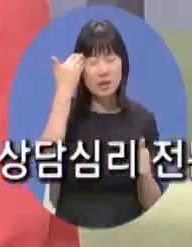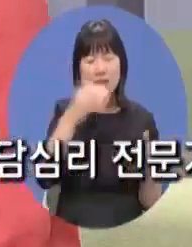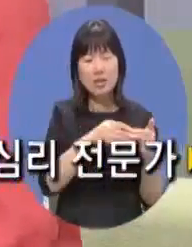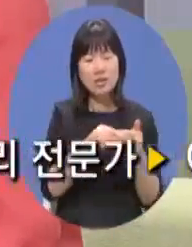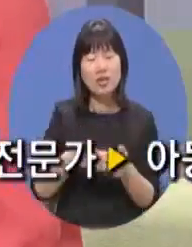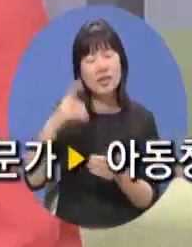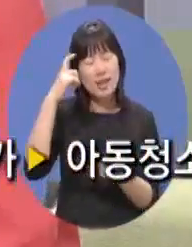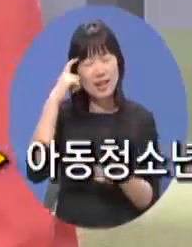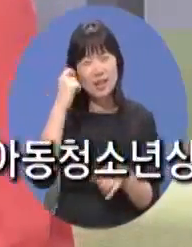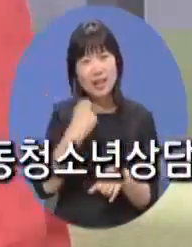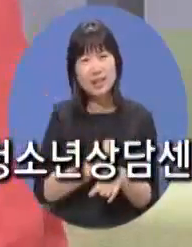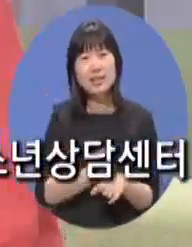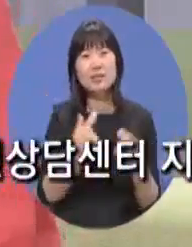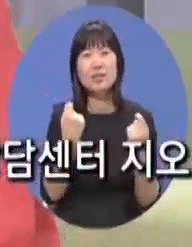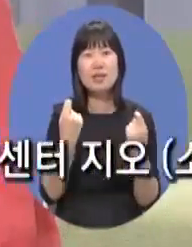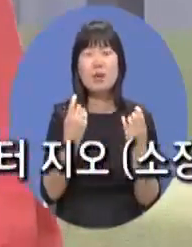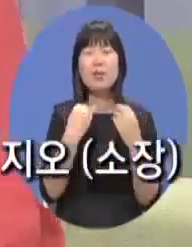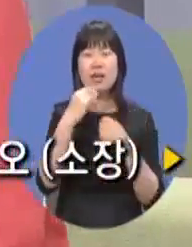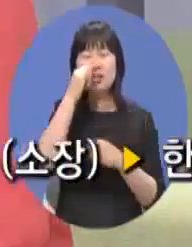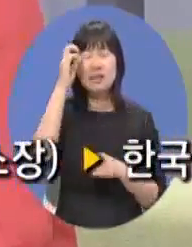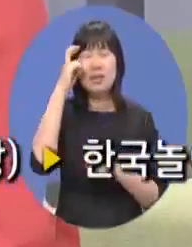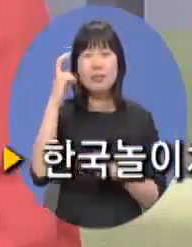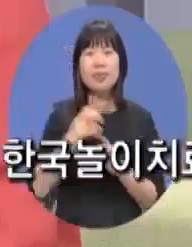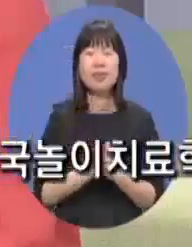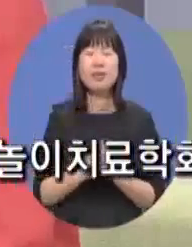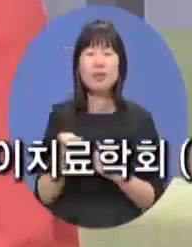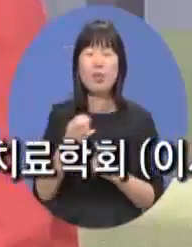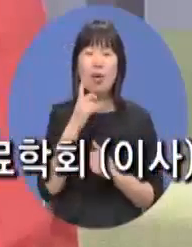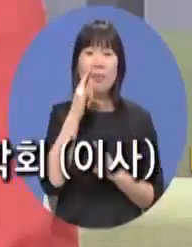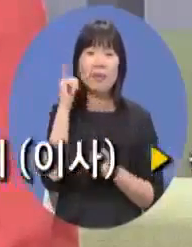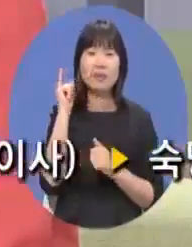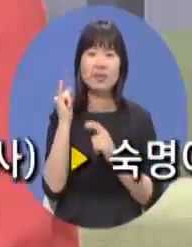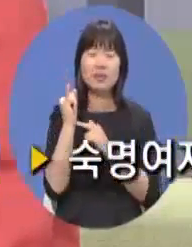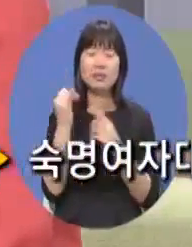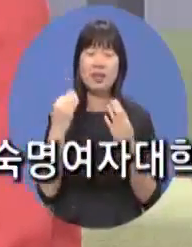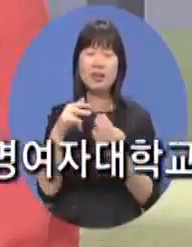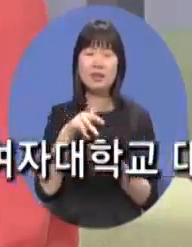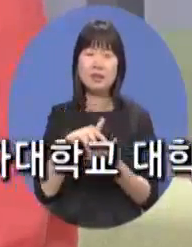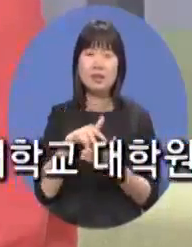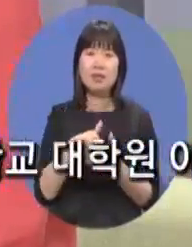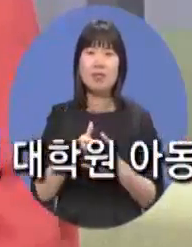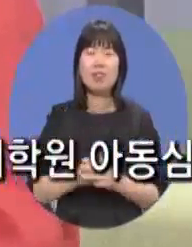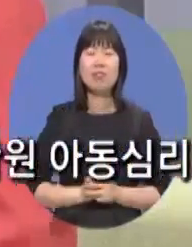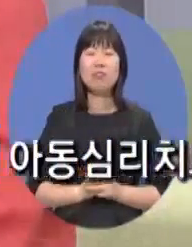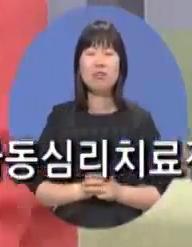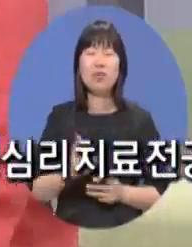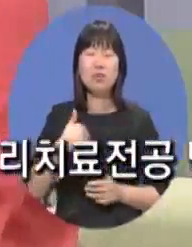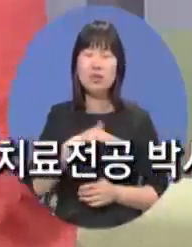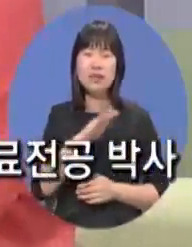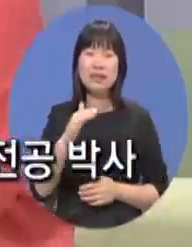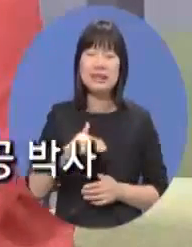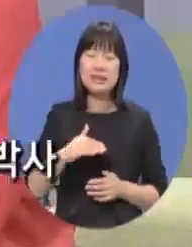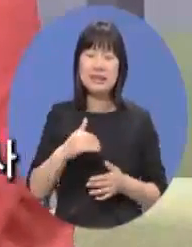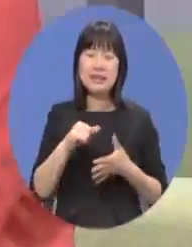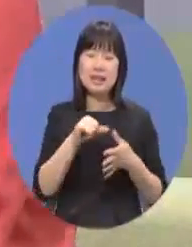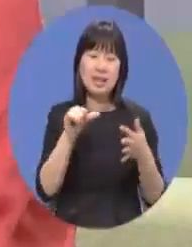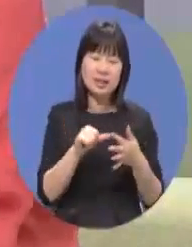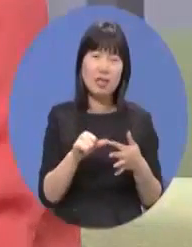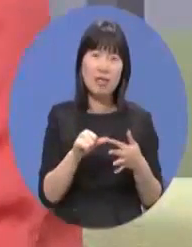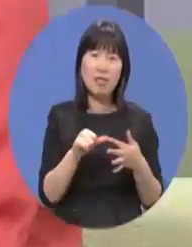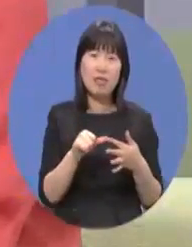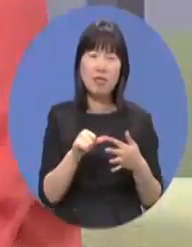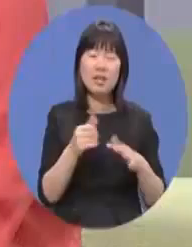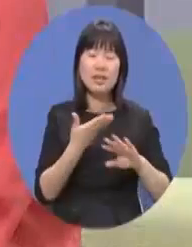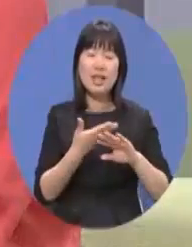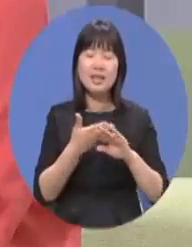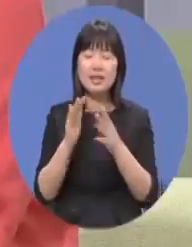이끌어야 될것 같은 그런 생각 이런 생각이 많으시고요. 또 어머니들이 많은 경우에 우리 아이들에게 우리